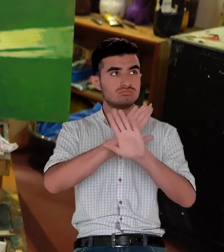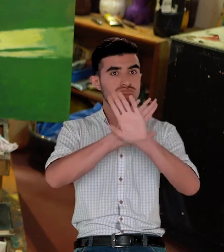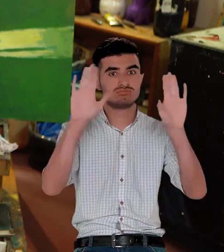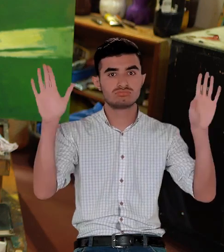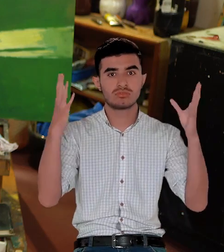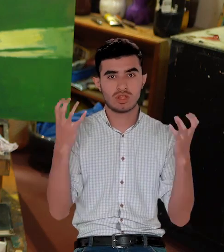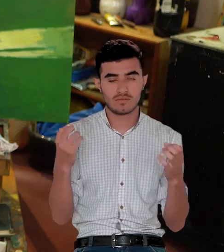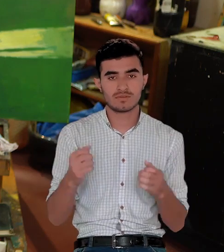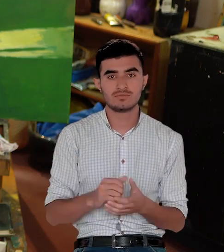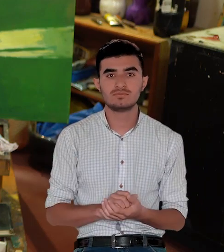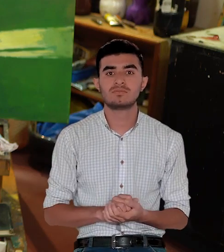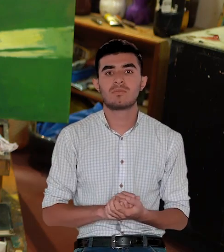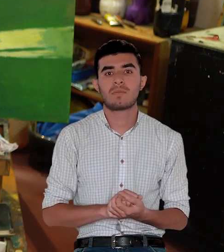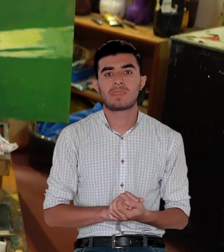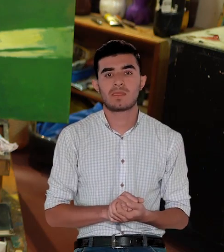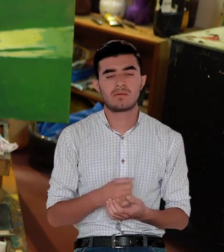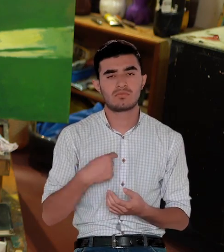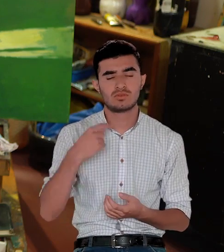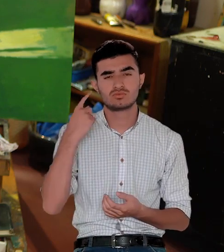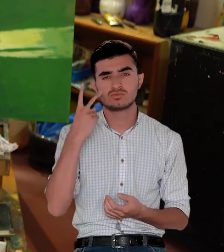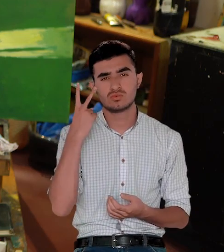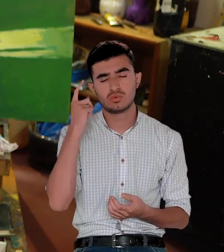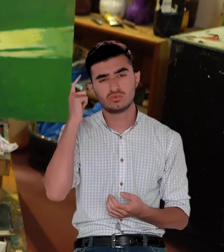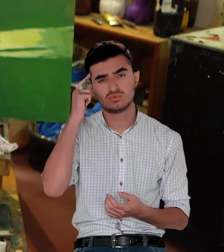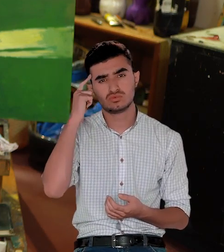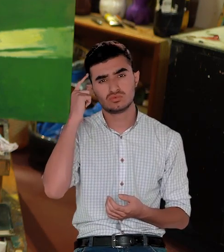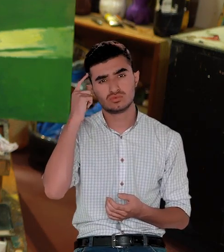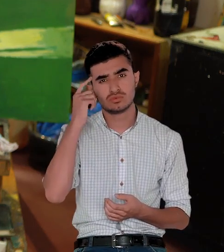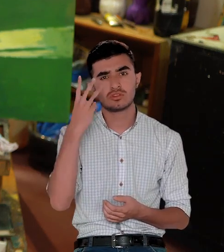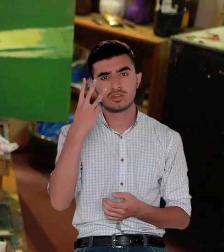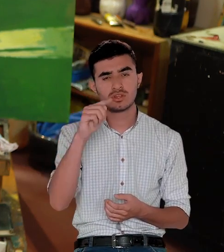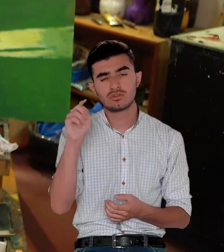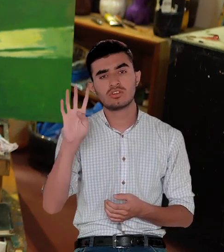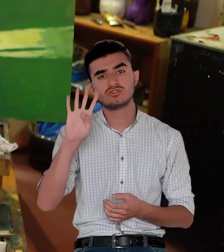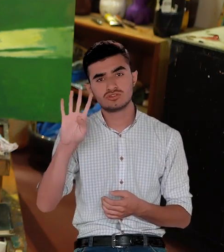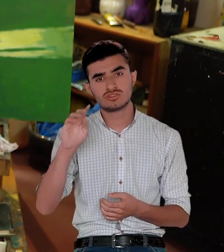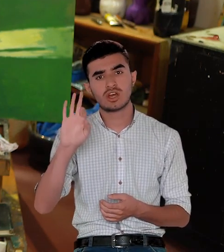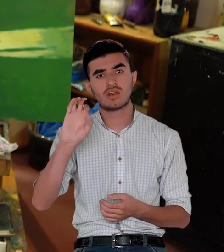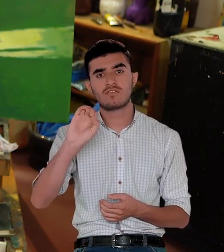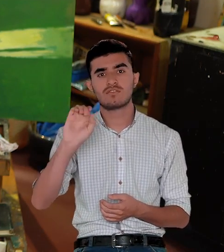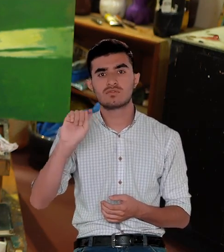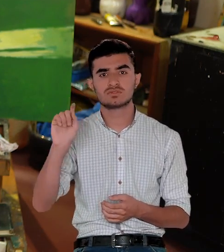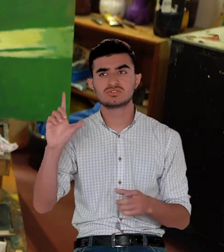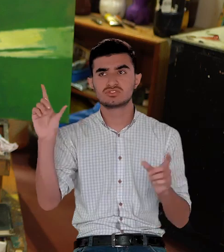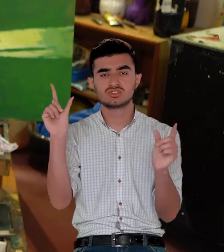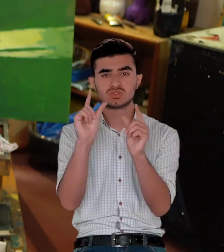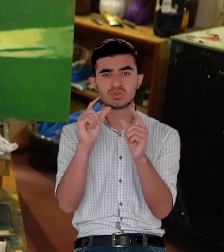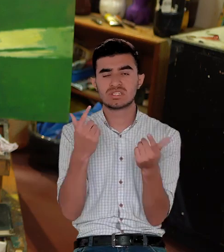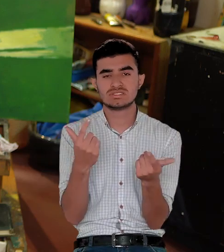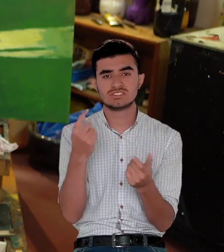نے کہا جب میں جگہ جا کر دیکھا ہوں تو مجھے کہا گیا تھا کہ 3 فٹ 4 فٹ کی تصویر بناؤ.